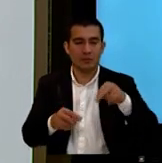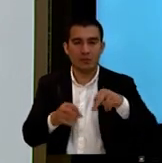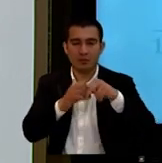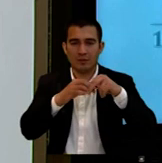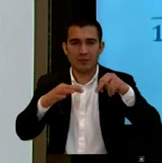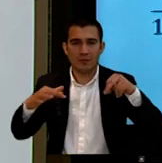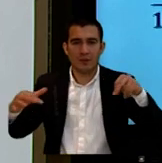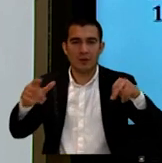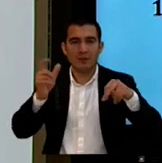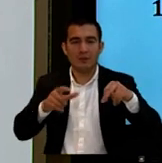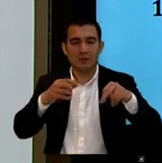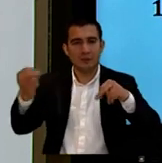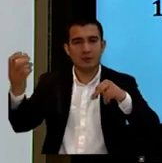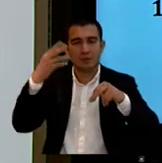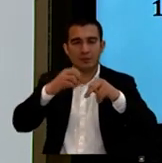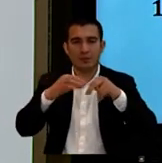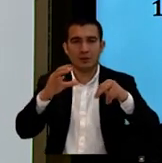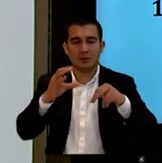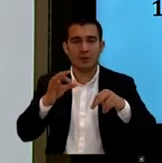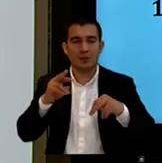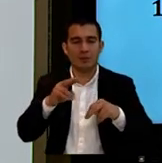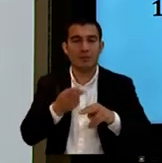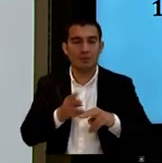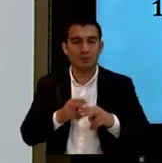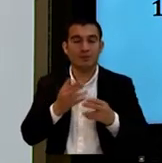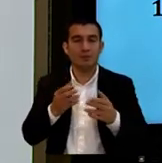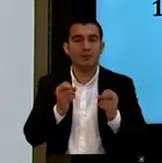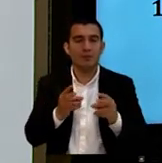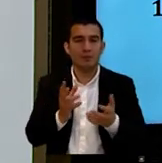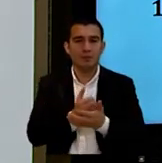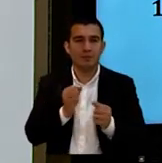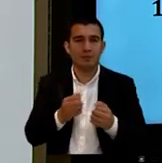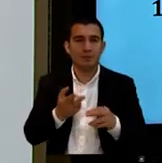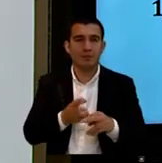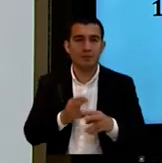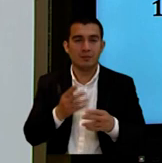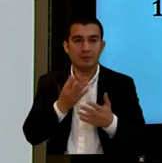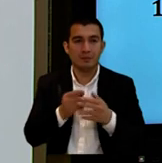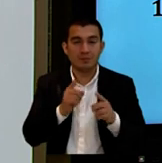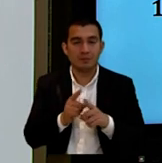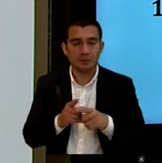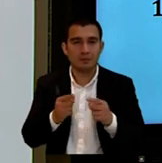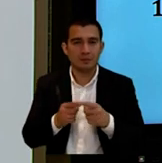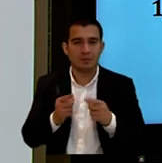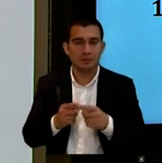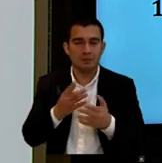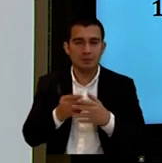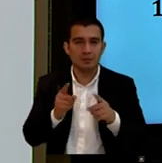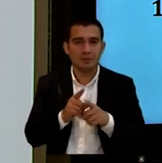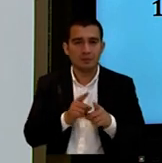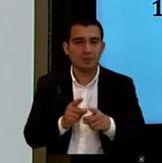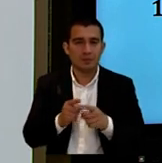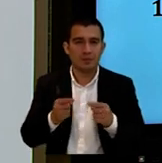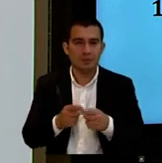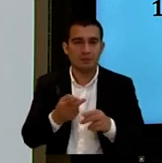olamiz. Endi hosil bo'lgan chizmamizdan ko'rinib turibdiki, o'xshash uchburchaklar hosil bo'ldi. O'xshash uchburchaklarning